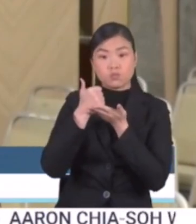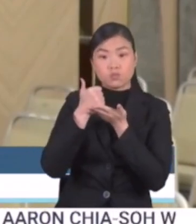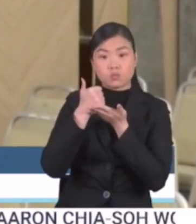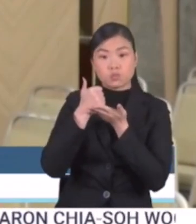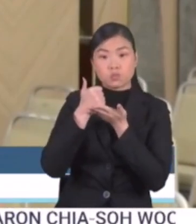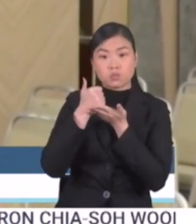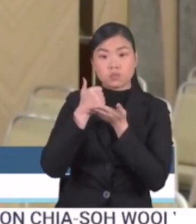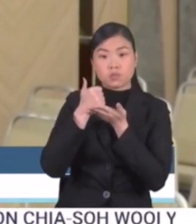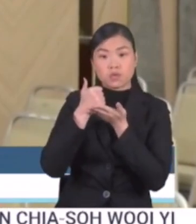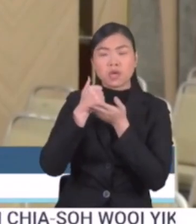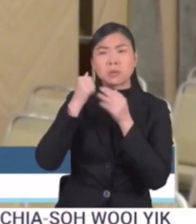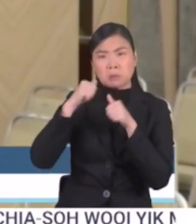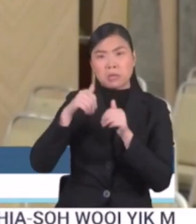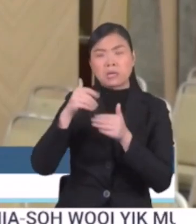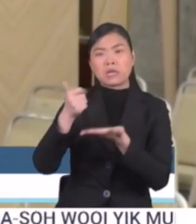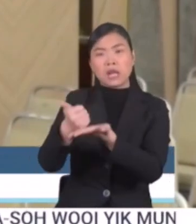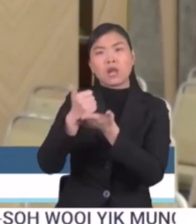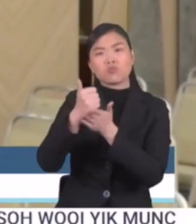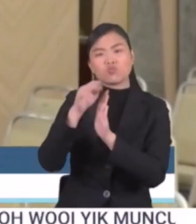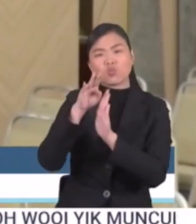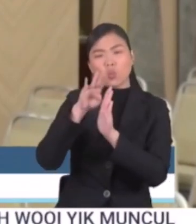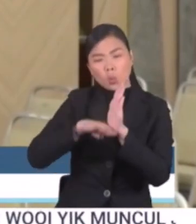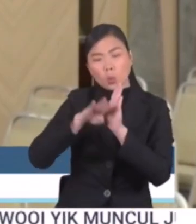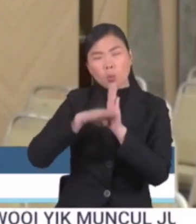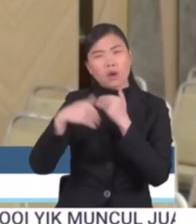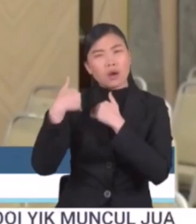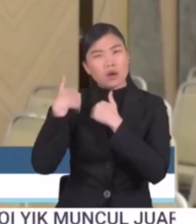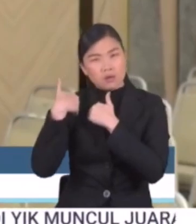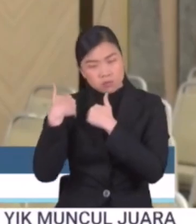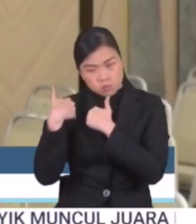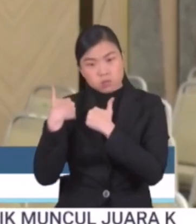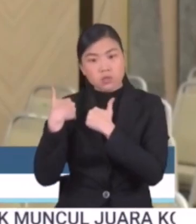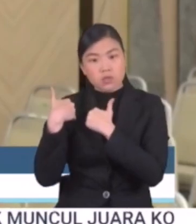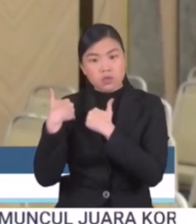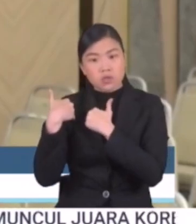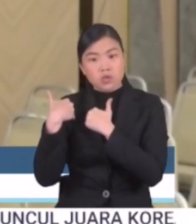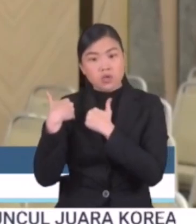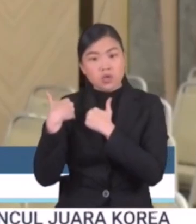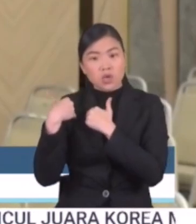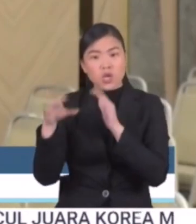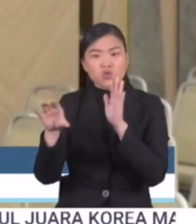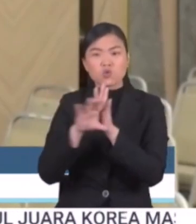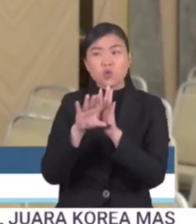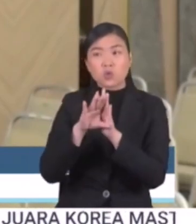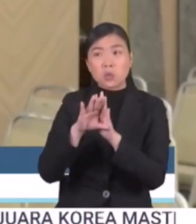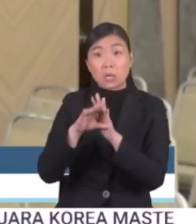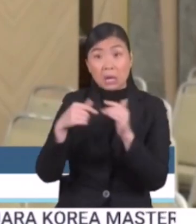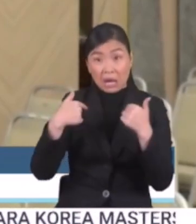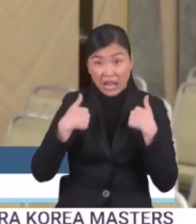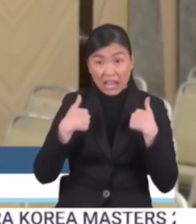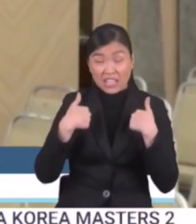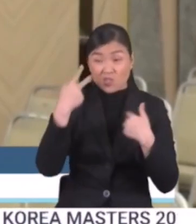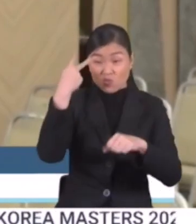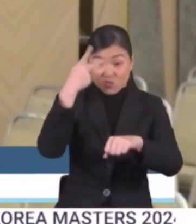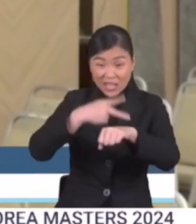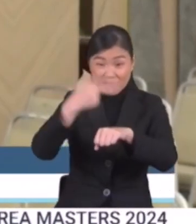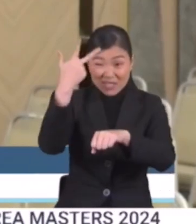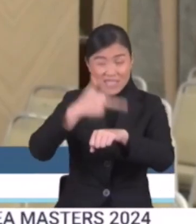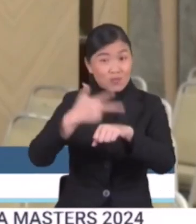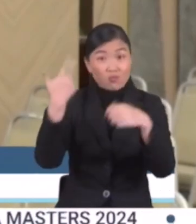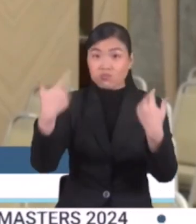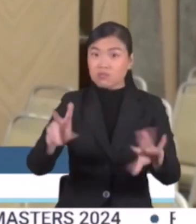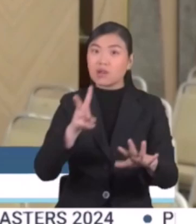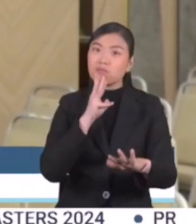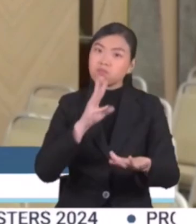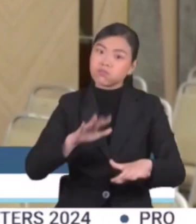seboleh-bolehnya meringankan beban memandangkan kita macam saya ni tenggelam dua kos niut pertanian pun